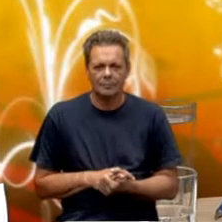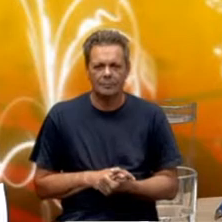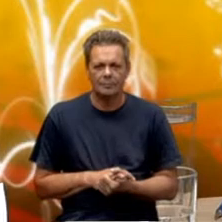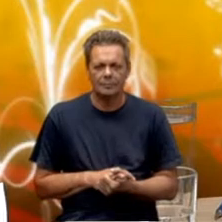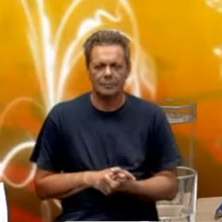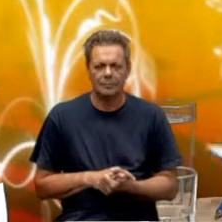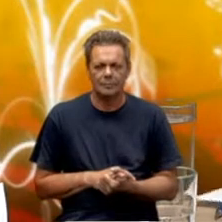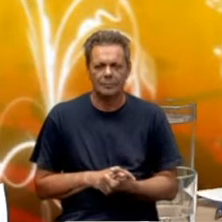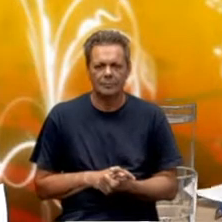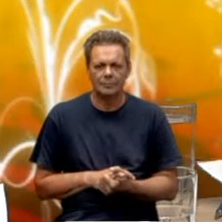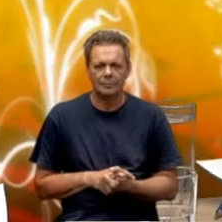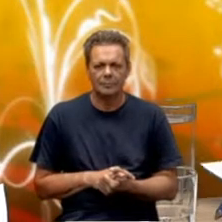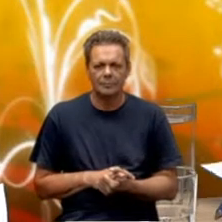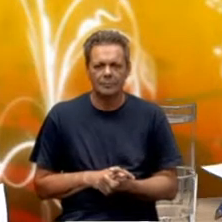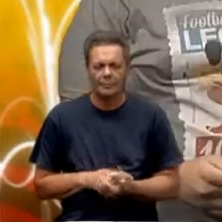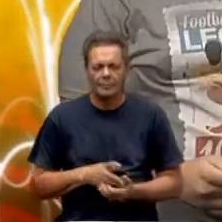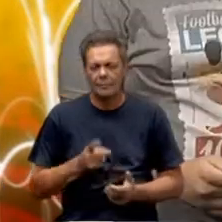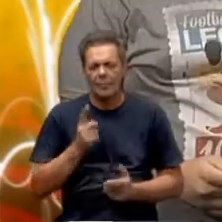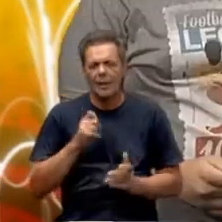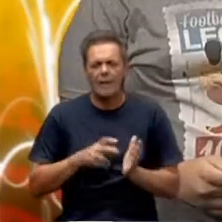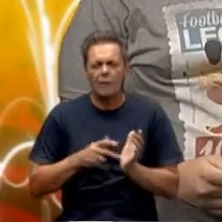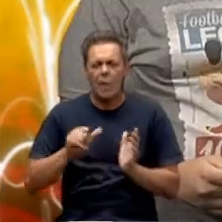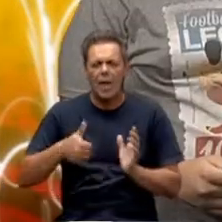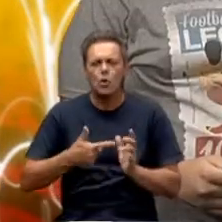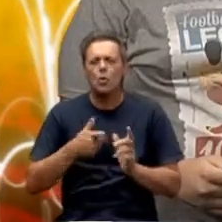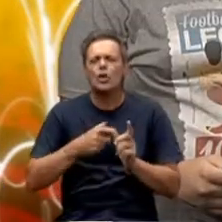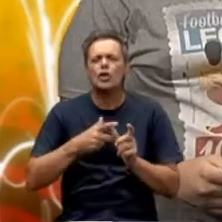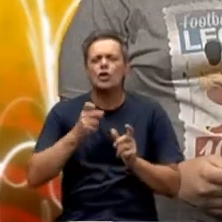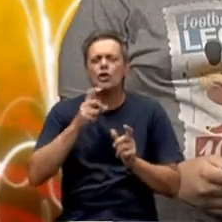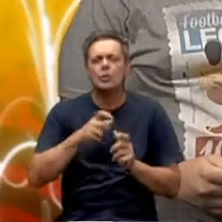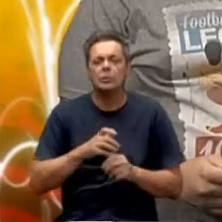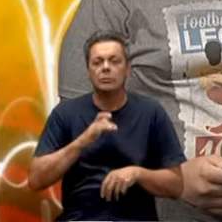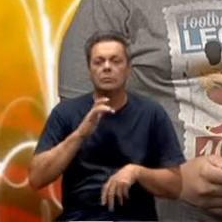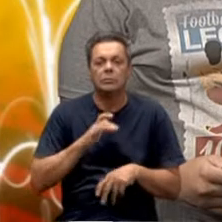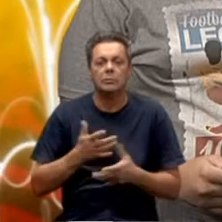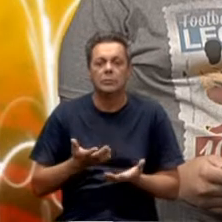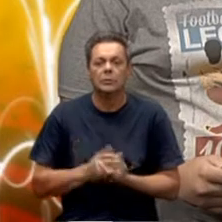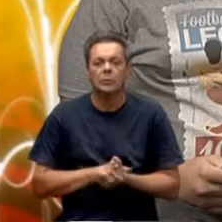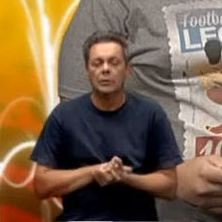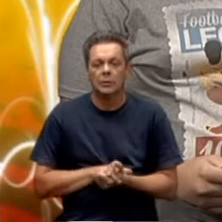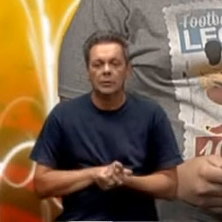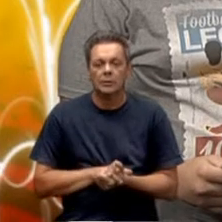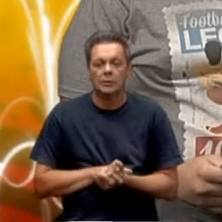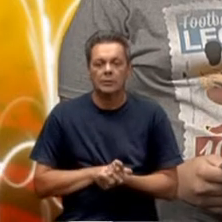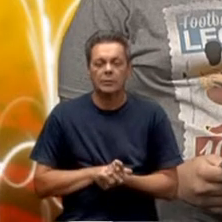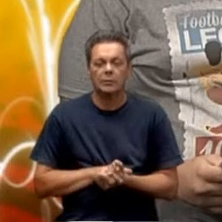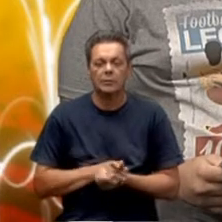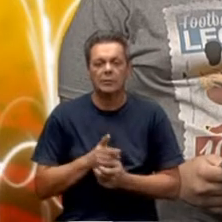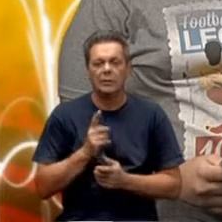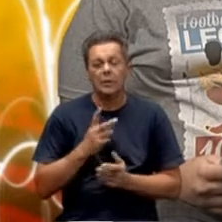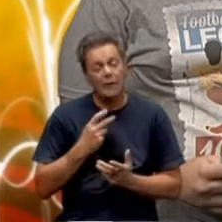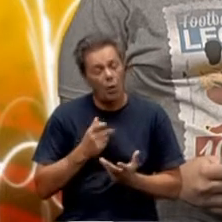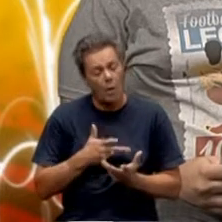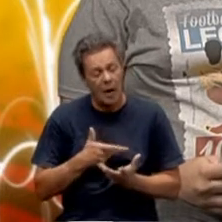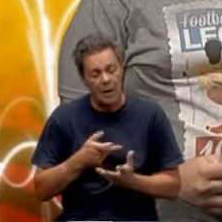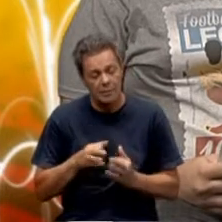Ivoni. Ivoni Jurišić, je li tako? Tako je. Mjesto u sredini. Ivona. Ovo